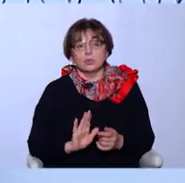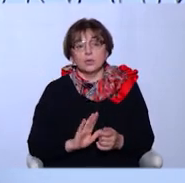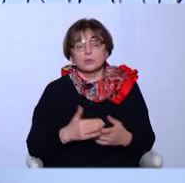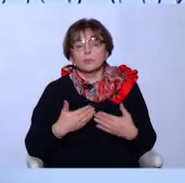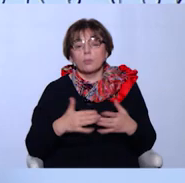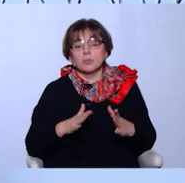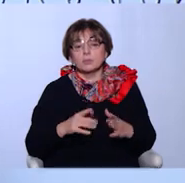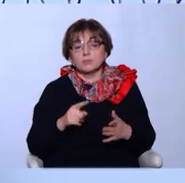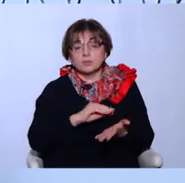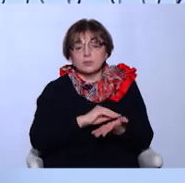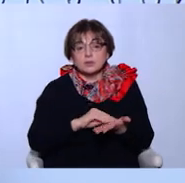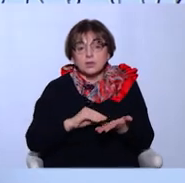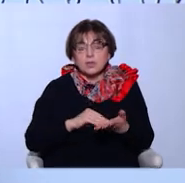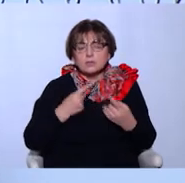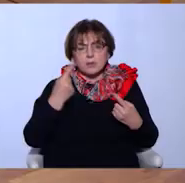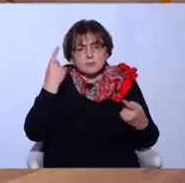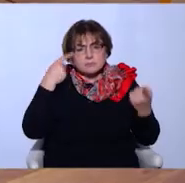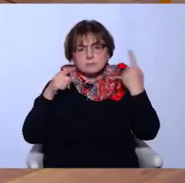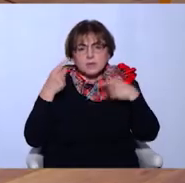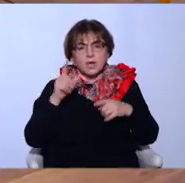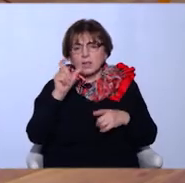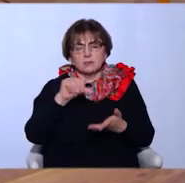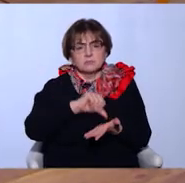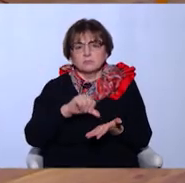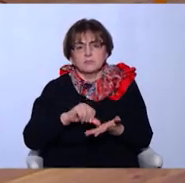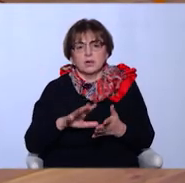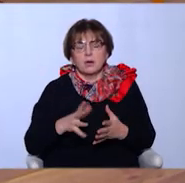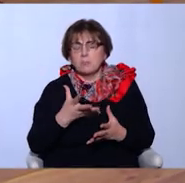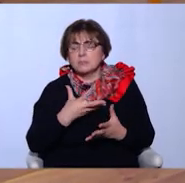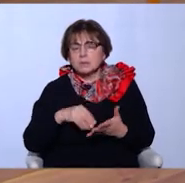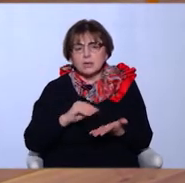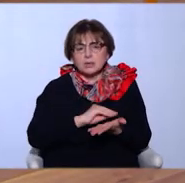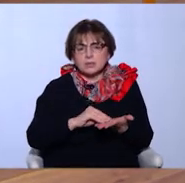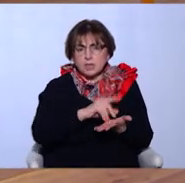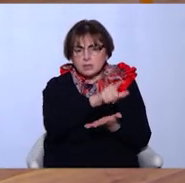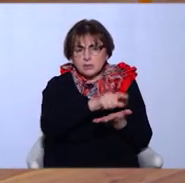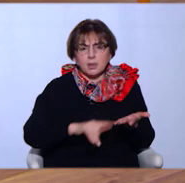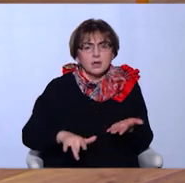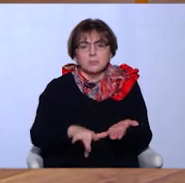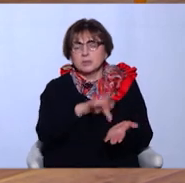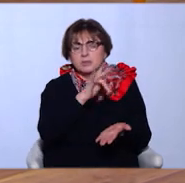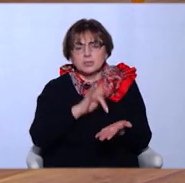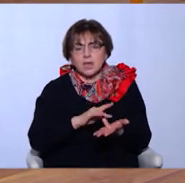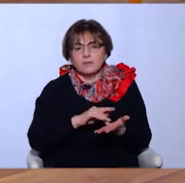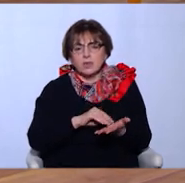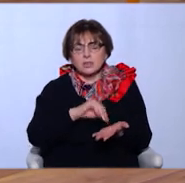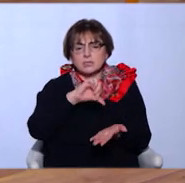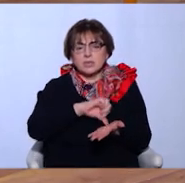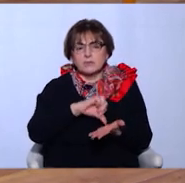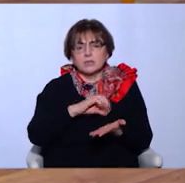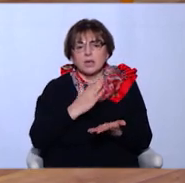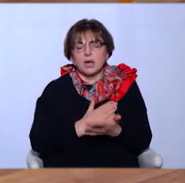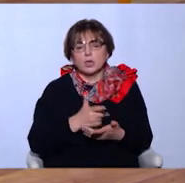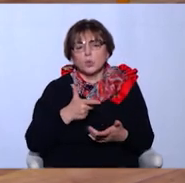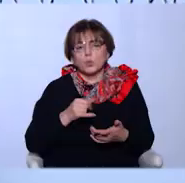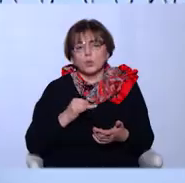მეტიც, თქვენ ნაწარმოებში ვერ შეხვდებით გამოგონილ პერსონაჟს. მთელი ნაწარმოების ცენტრალური ფიგურა გახლავთ დავით